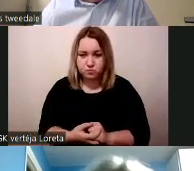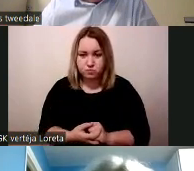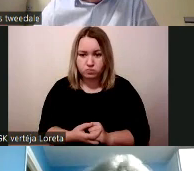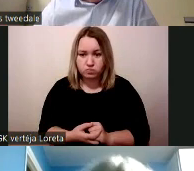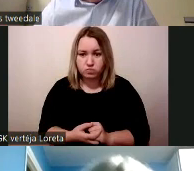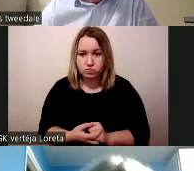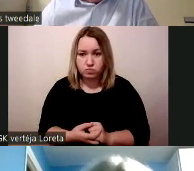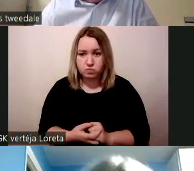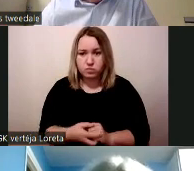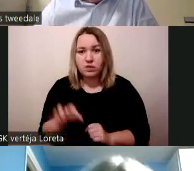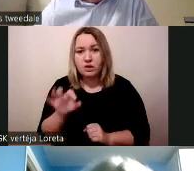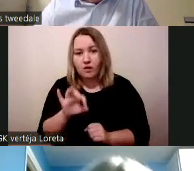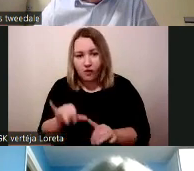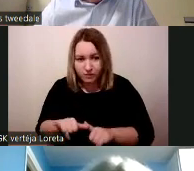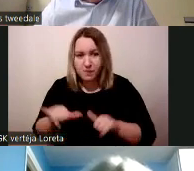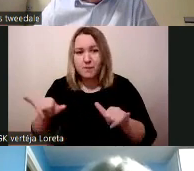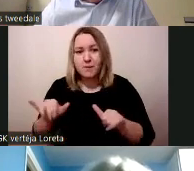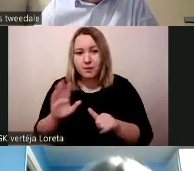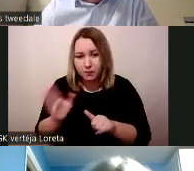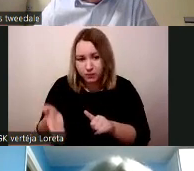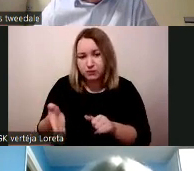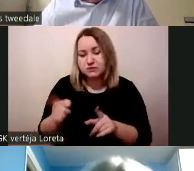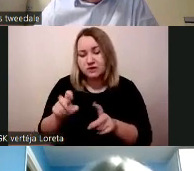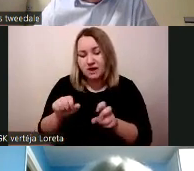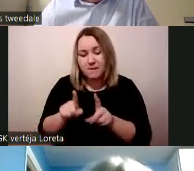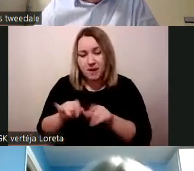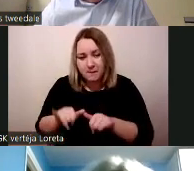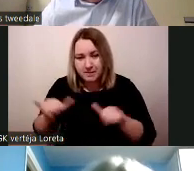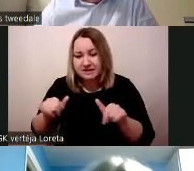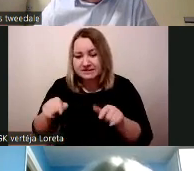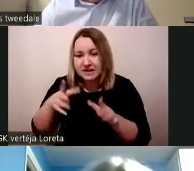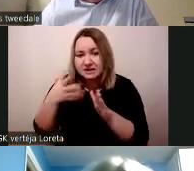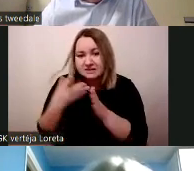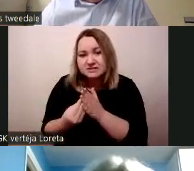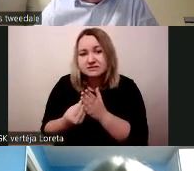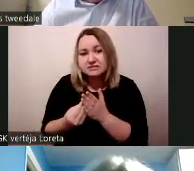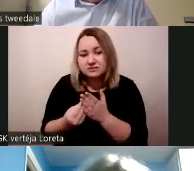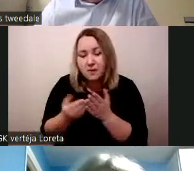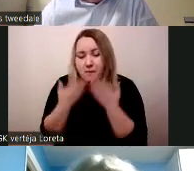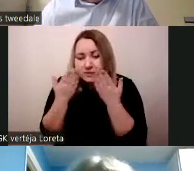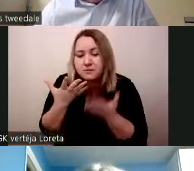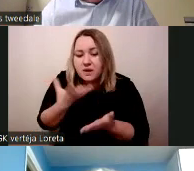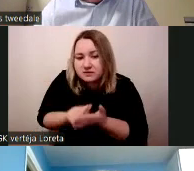Reiškia, vėlgi, apie plėtrą, plėtrą per skaitymą savo malonumui.